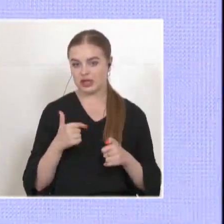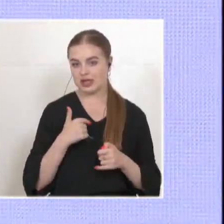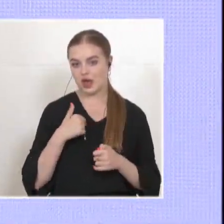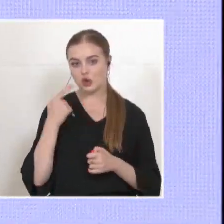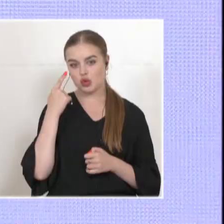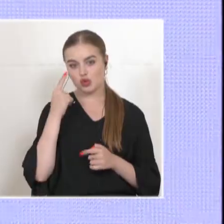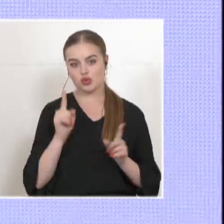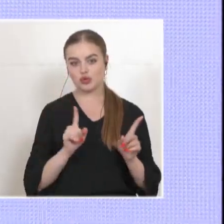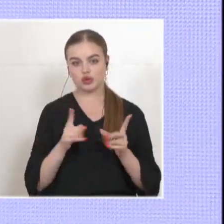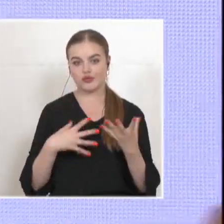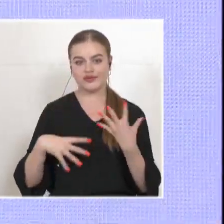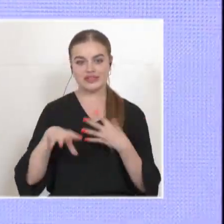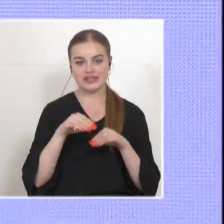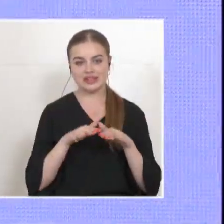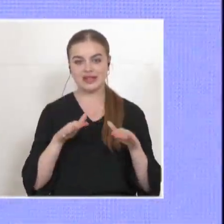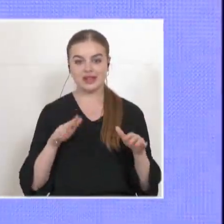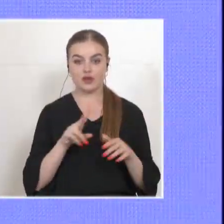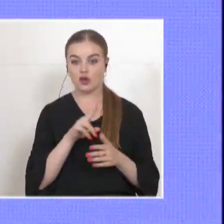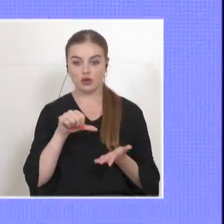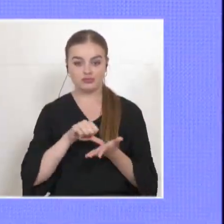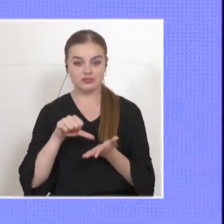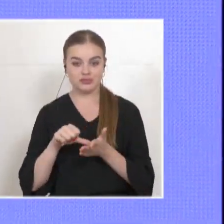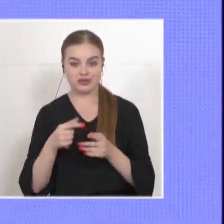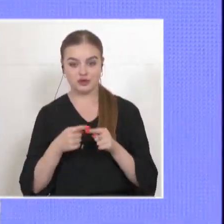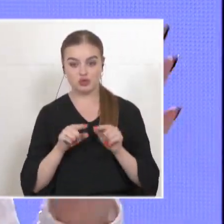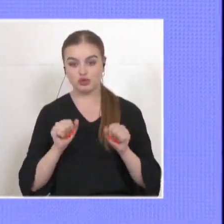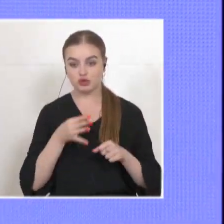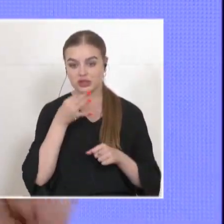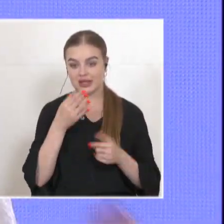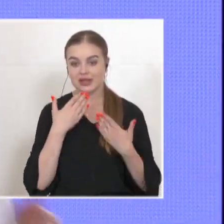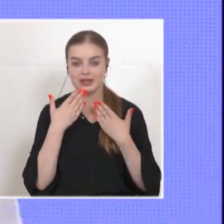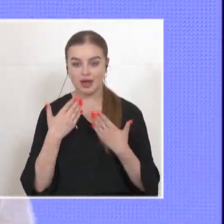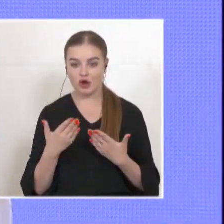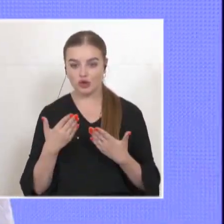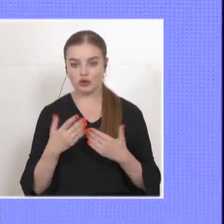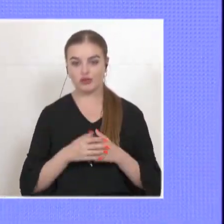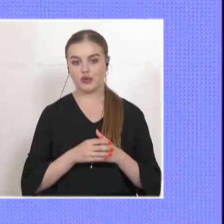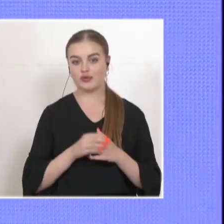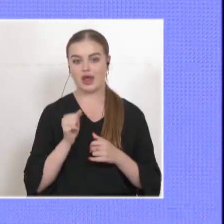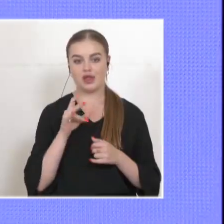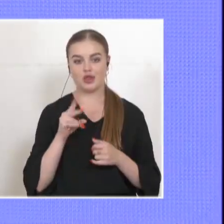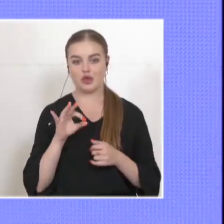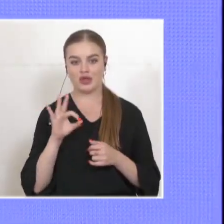думаю, що всі діти, які брали участь в цьому, можуть сказати дякуємо, Антоніо.